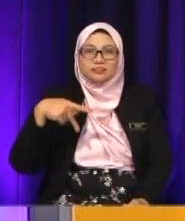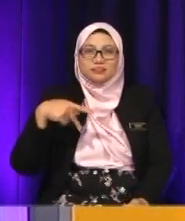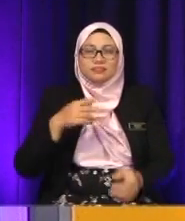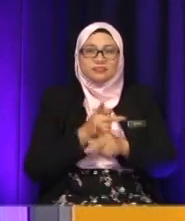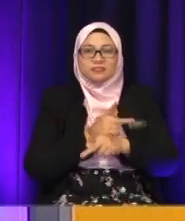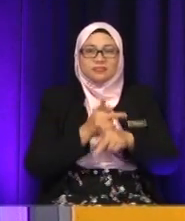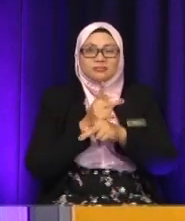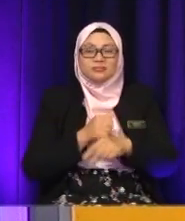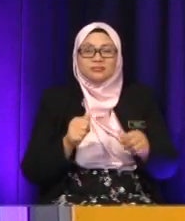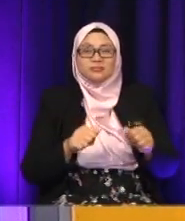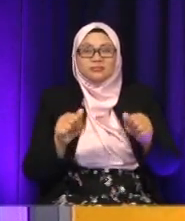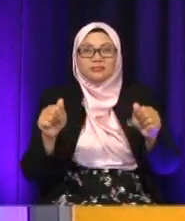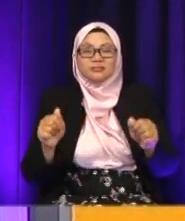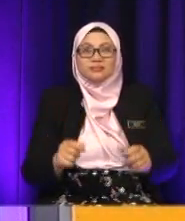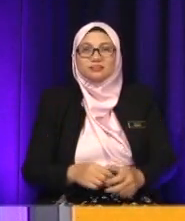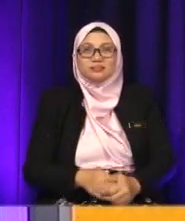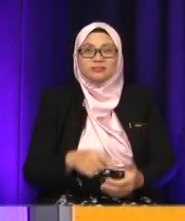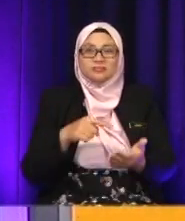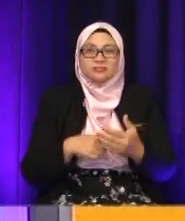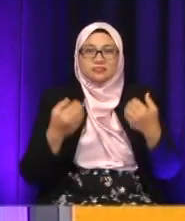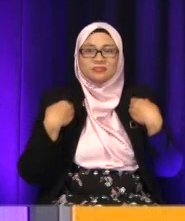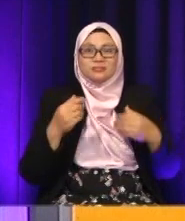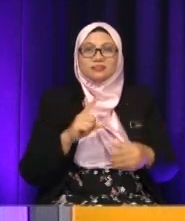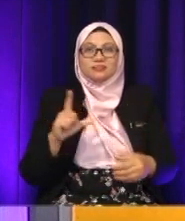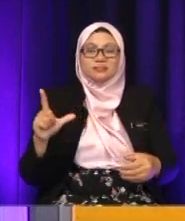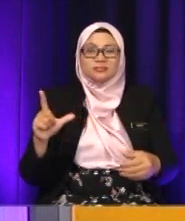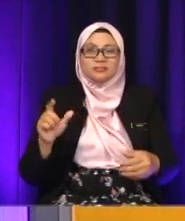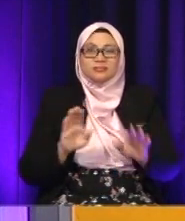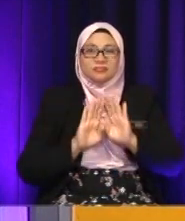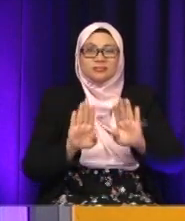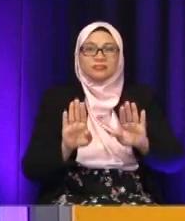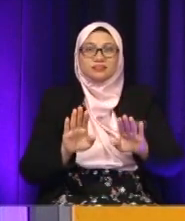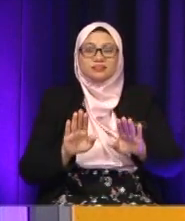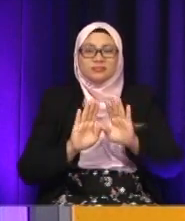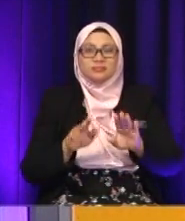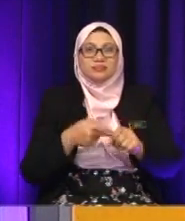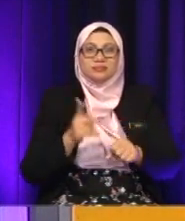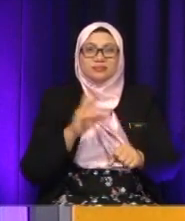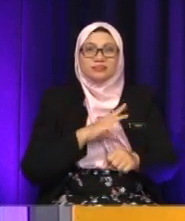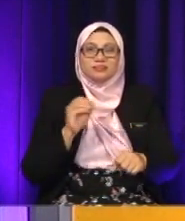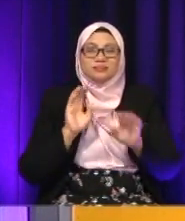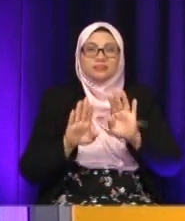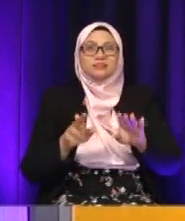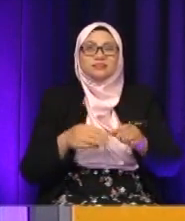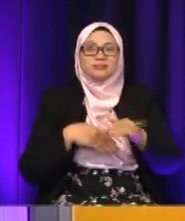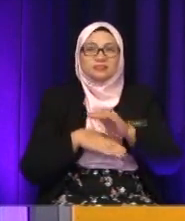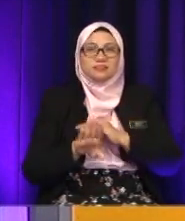oke Ini adalah Ombo ditolak keluar Ombo ditolak masuk itu aja sebenarnya